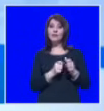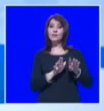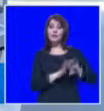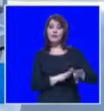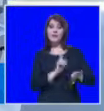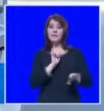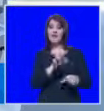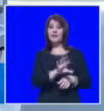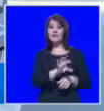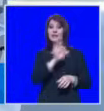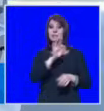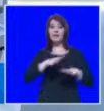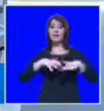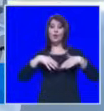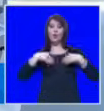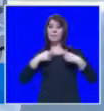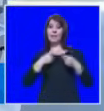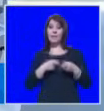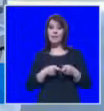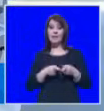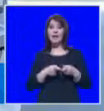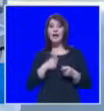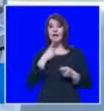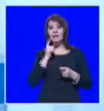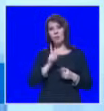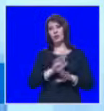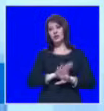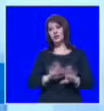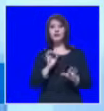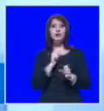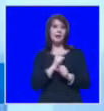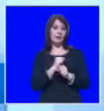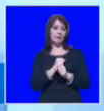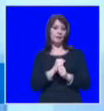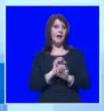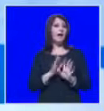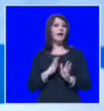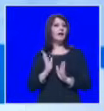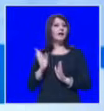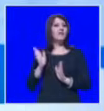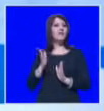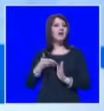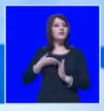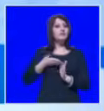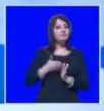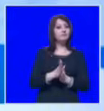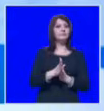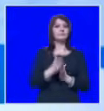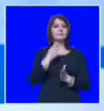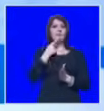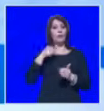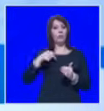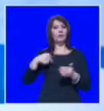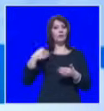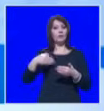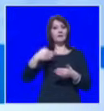да бъдат избирани от парламент и изпълнителна власт, за да могат да си вършат работата. И добре, какъв е вашия ход от тук нататък? Защото